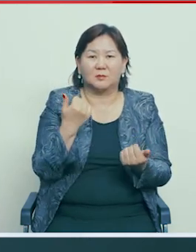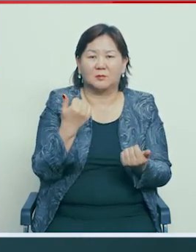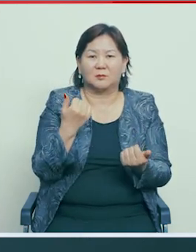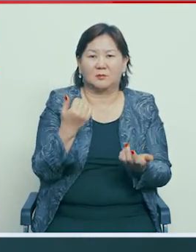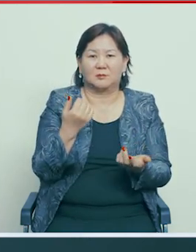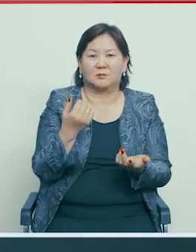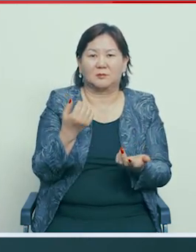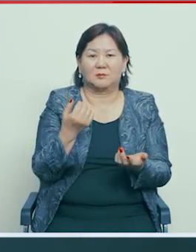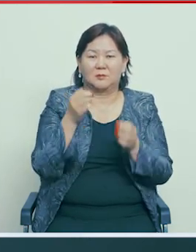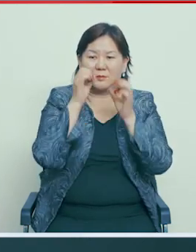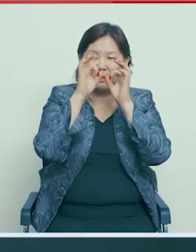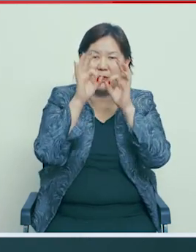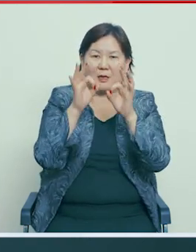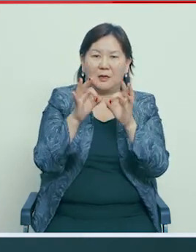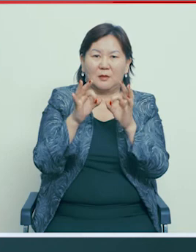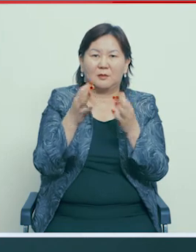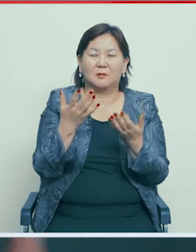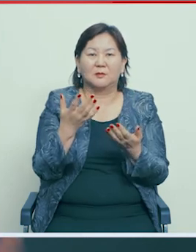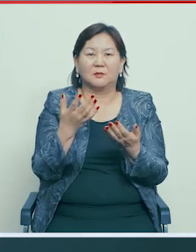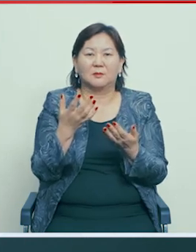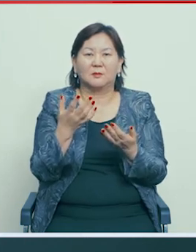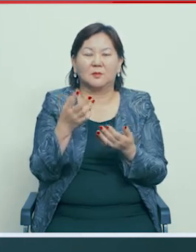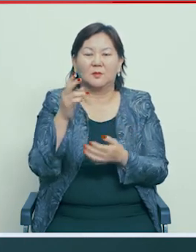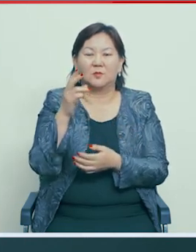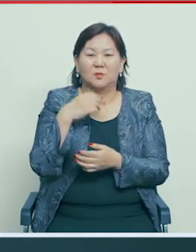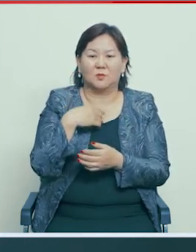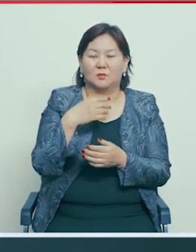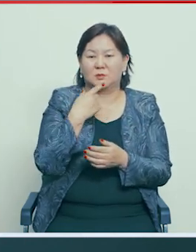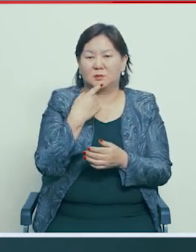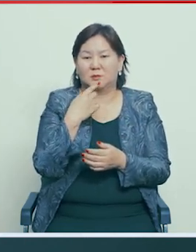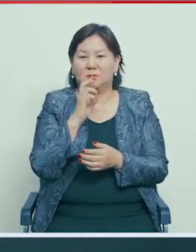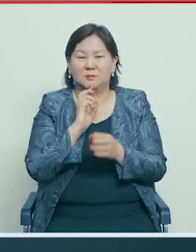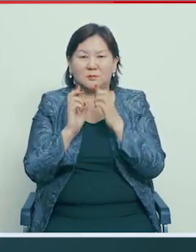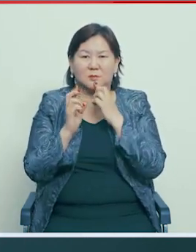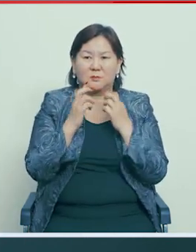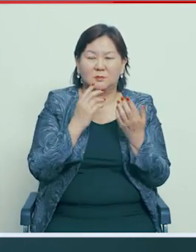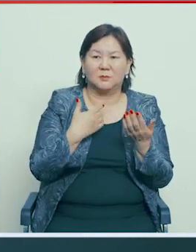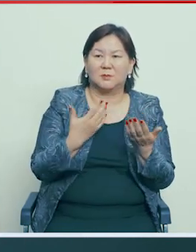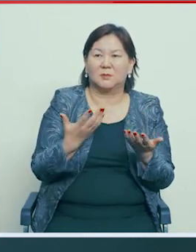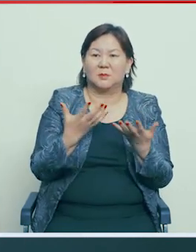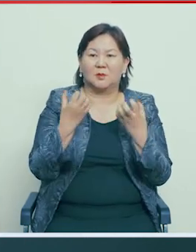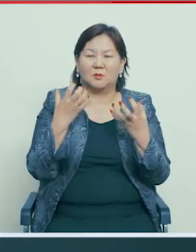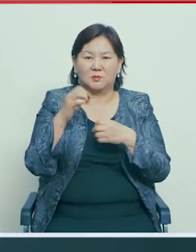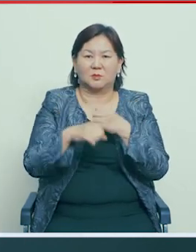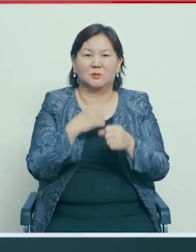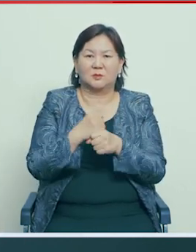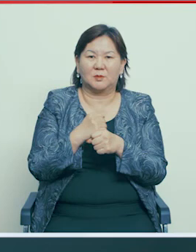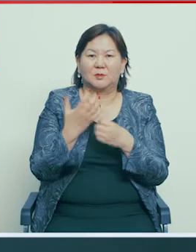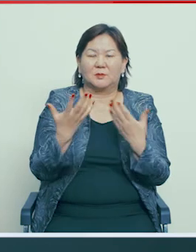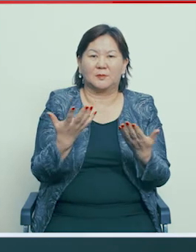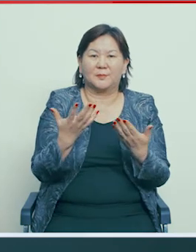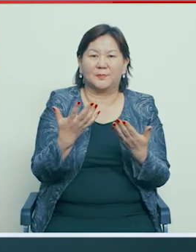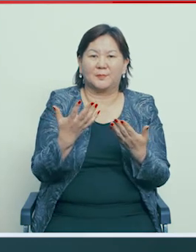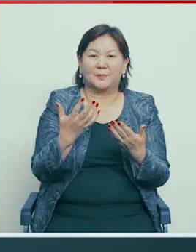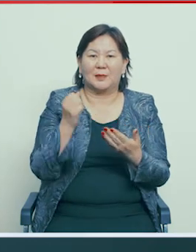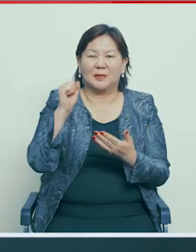гайхаад одоо мэдээж ингээд одоо буур бухимдлал төрж байгаа юм чинь тий. Одоо өчнөө олон жил боллоо шүү дээ. Одоо ингээд бас